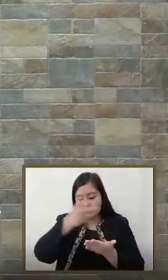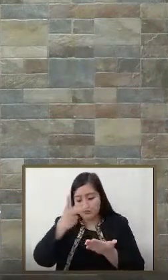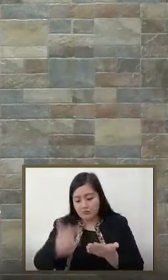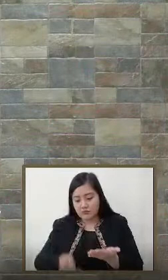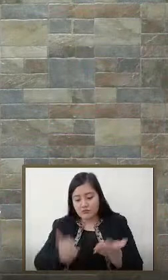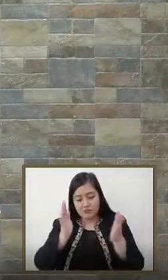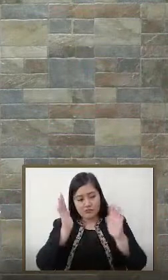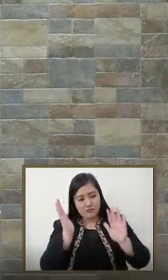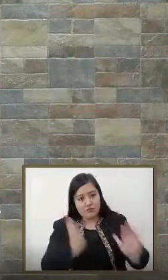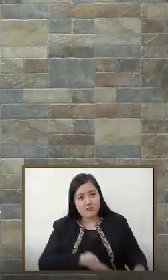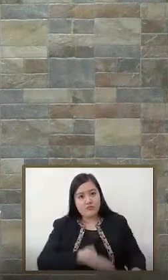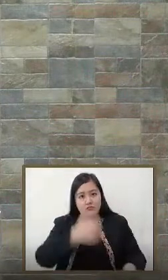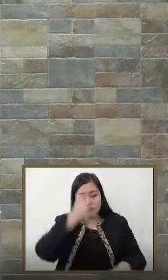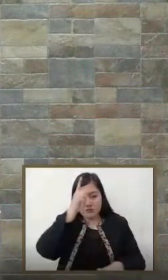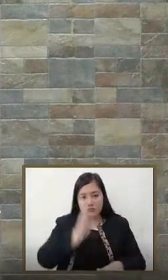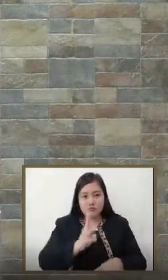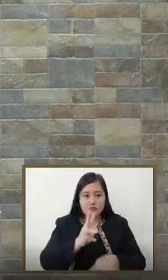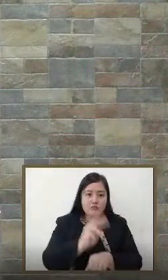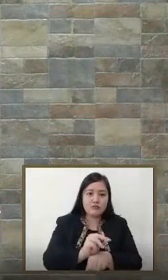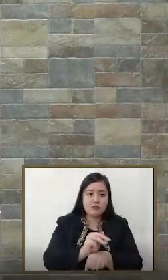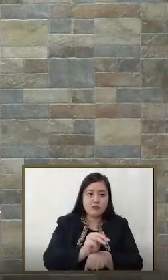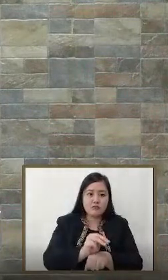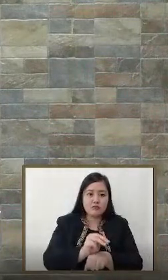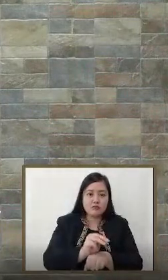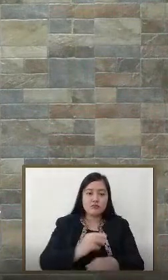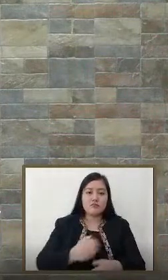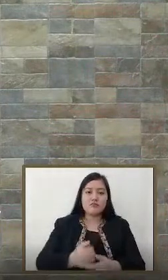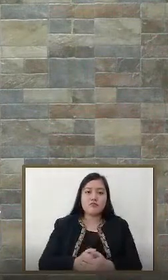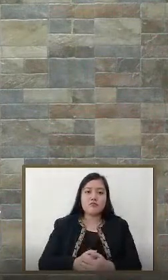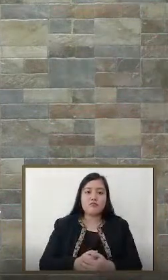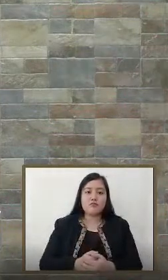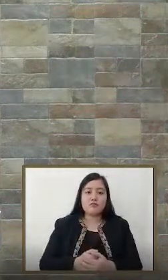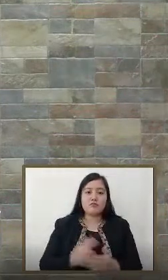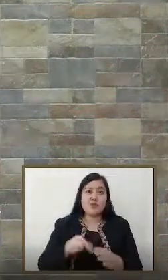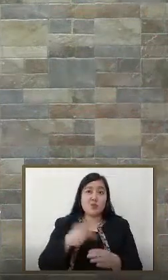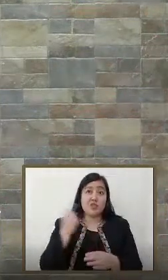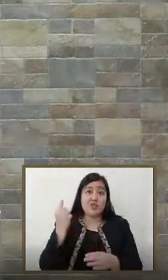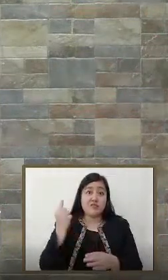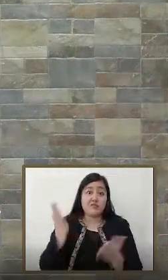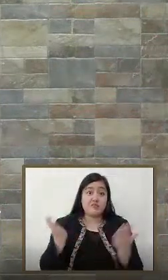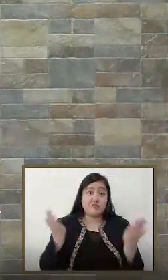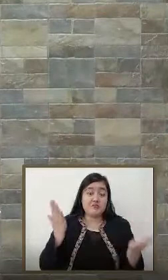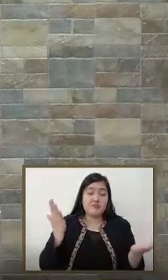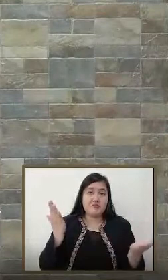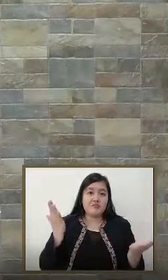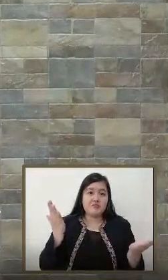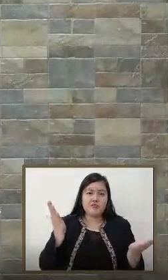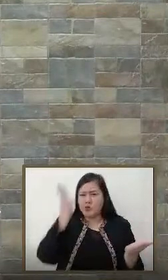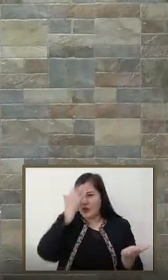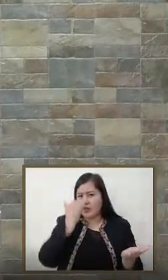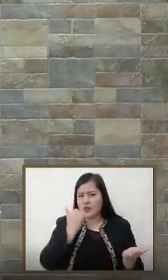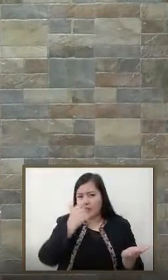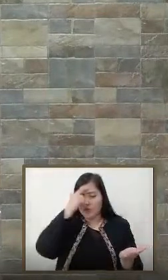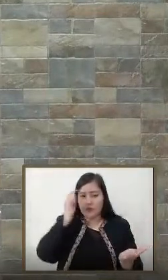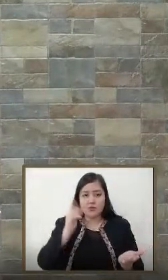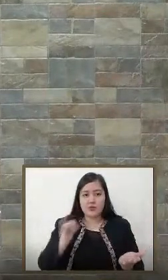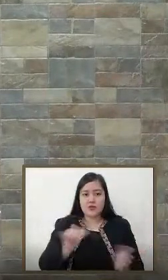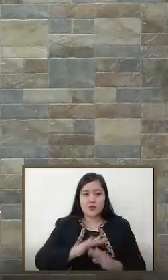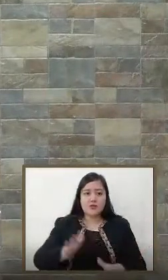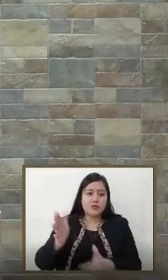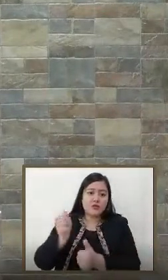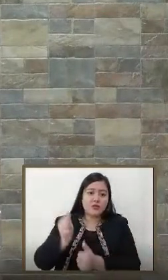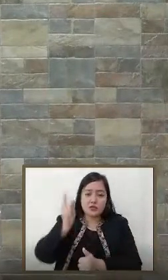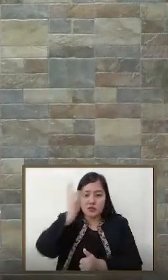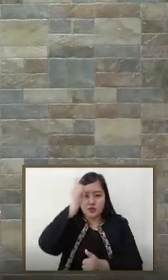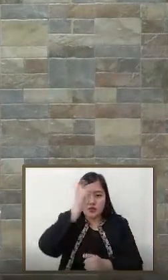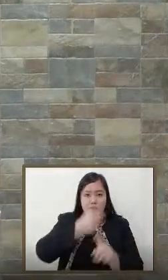Diyos. Simple lang, hindi nila kinuha yung wisdom na mula sa Diyos.